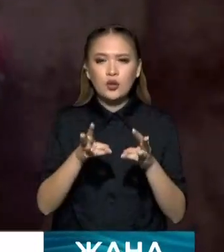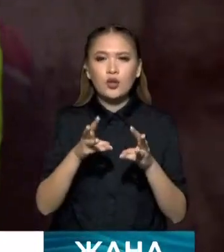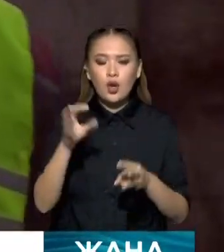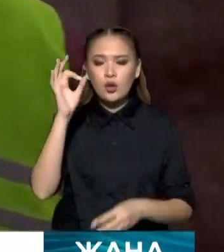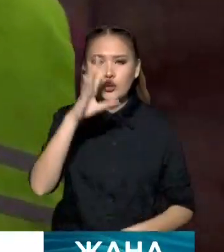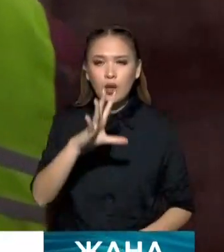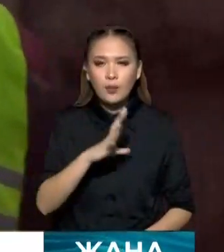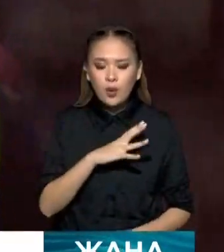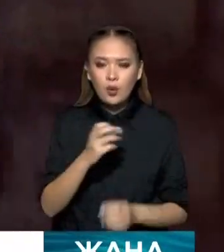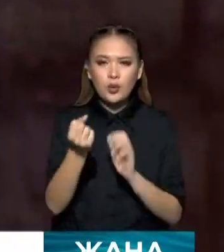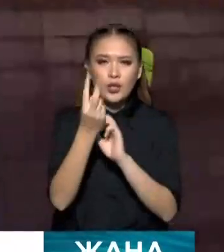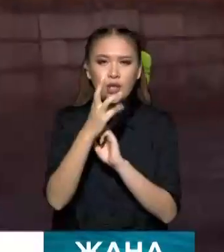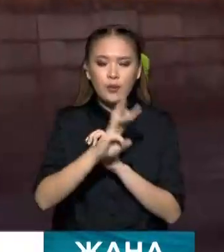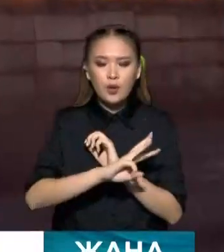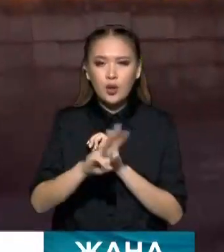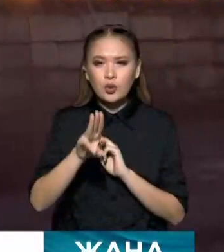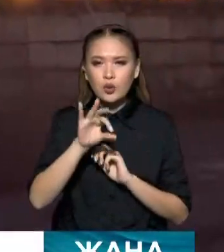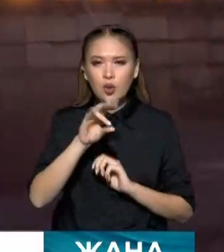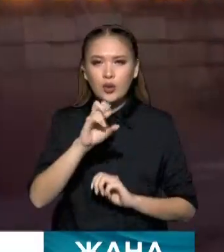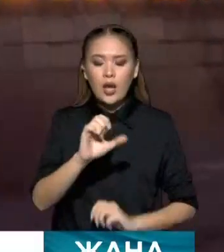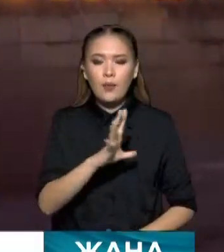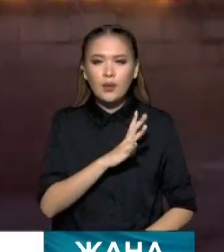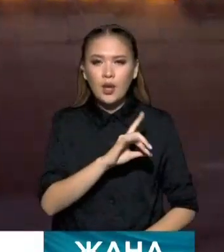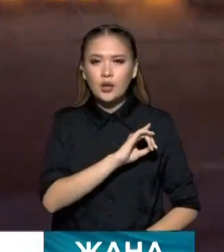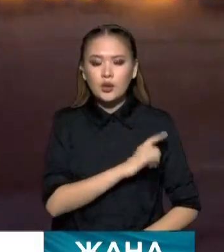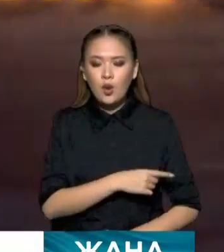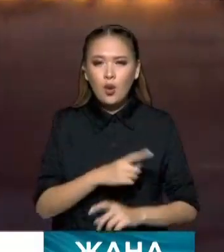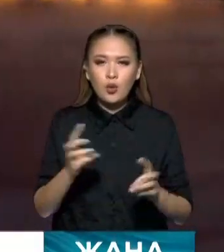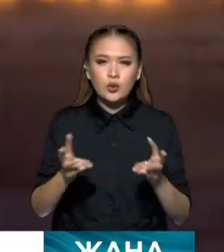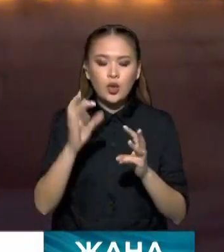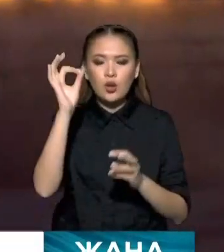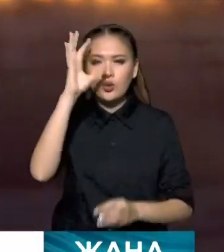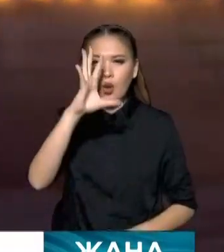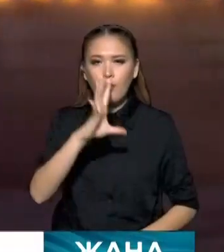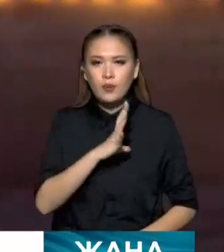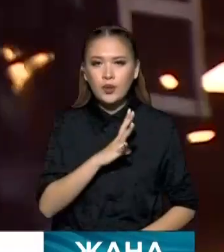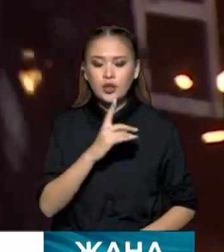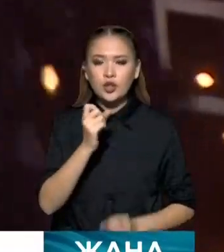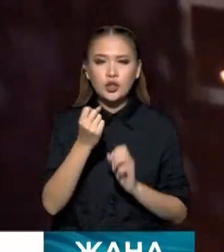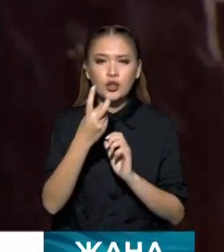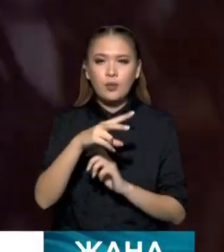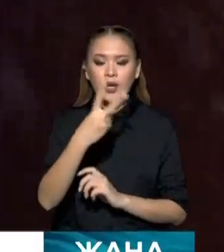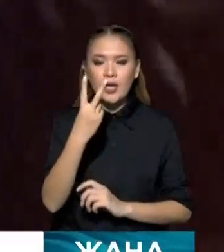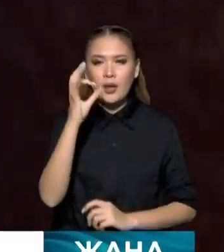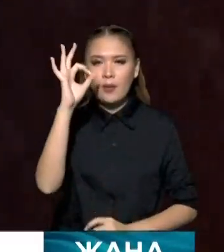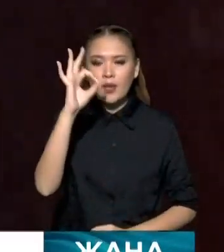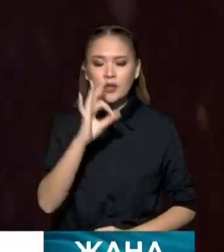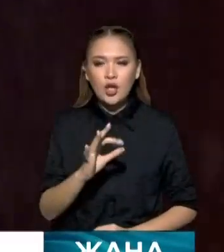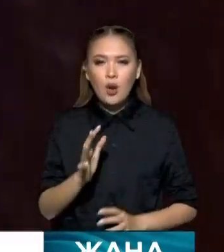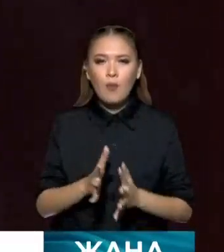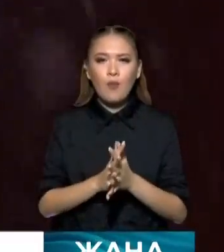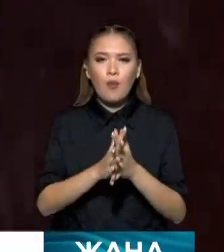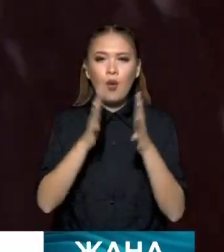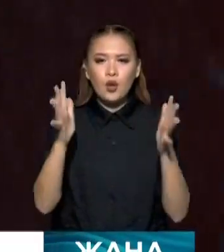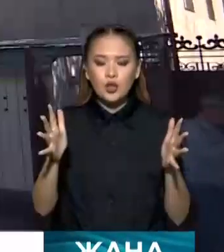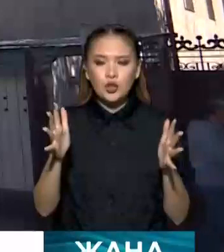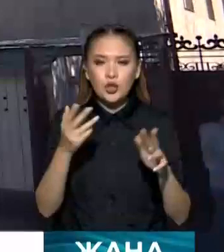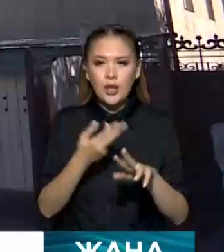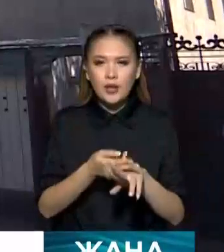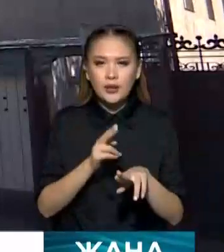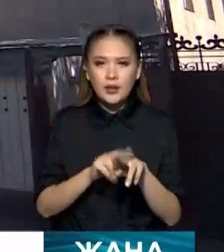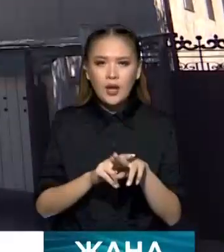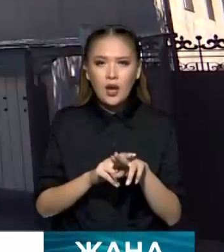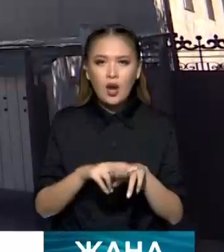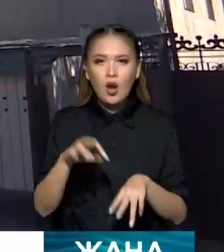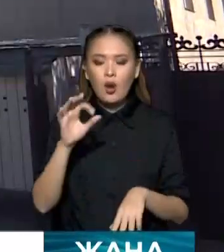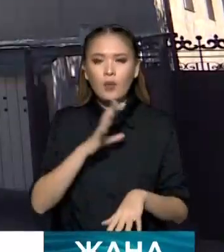сыртқа 12 миллион тоннадан астам қатты отын экспортталды. Бұл былтырғыдан 22%-ға көп. Дәл қазіргі уақытта көмір мәселесі жиі